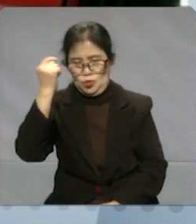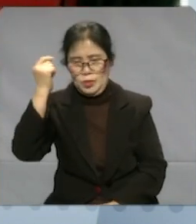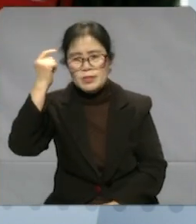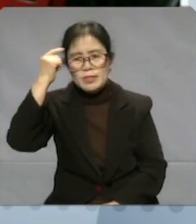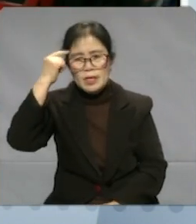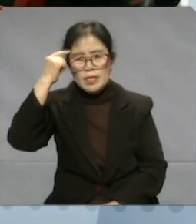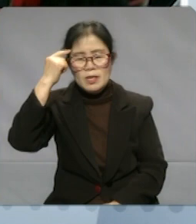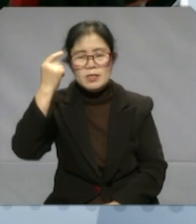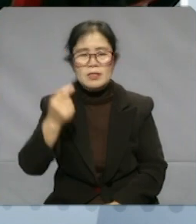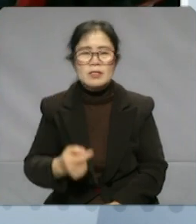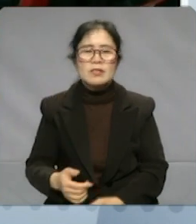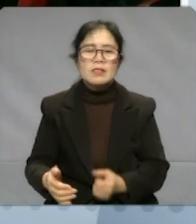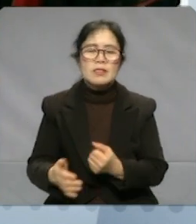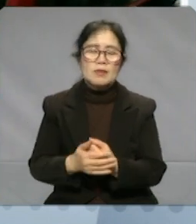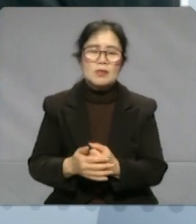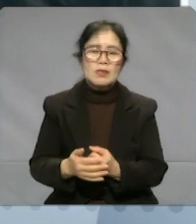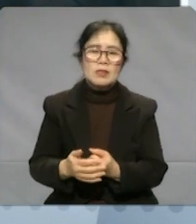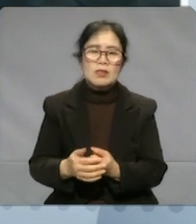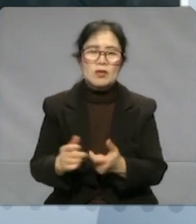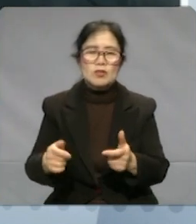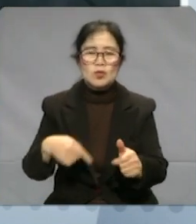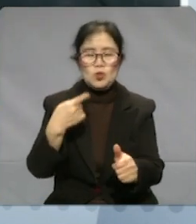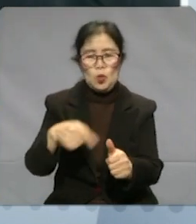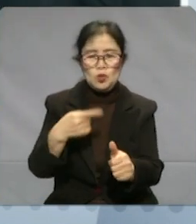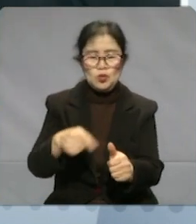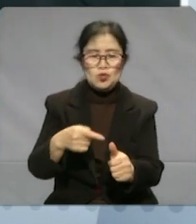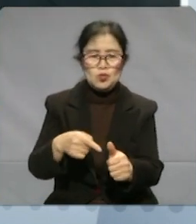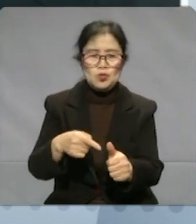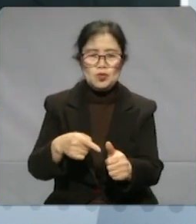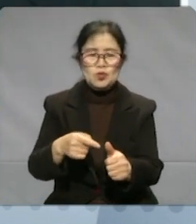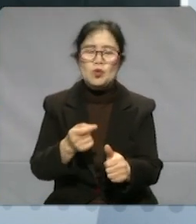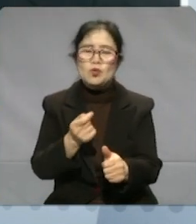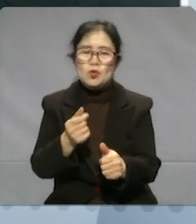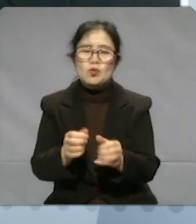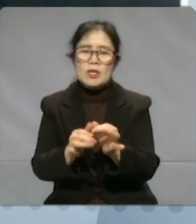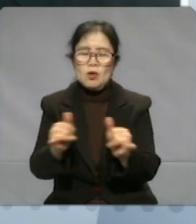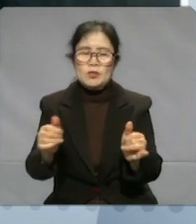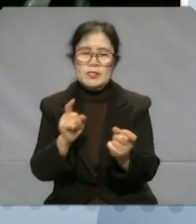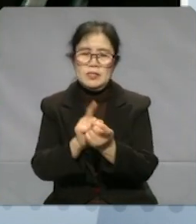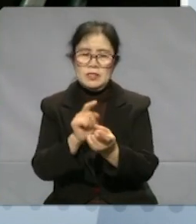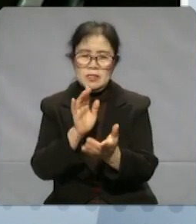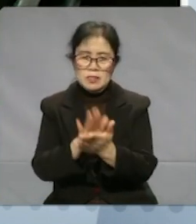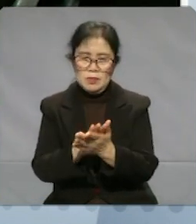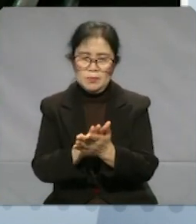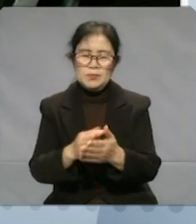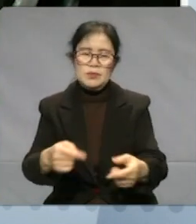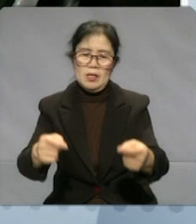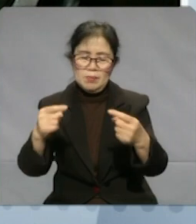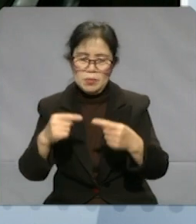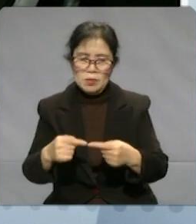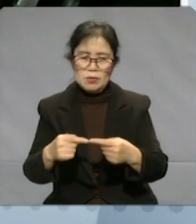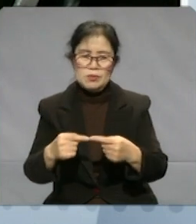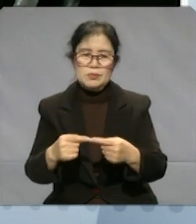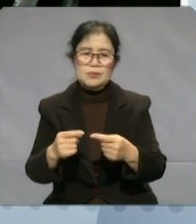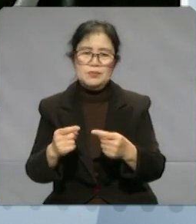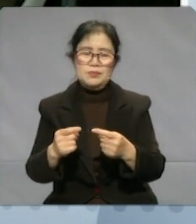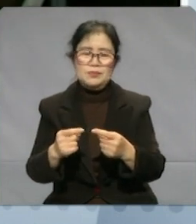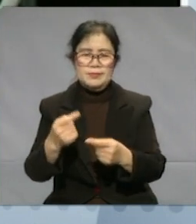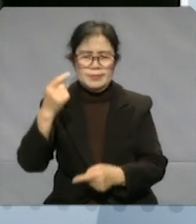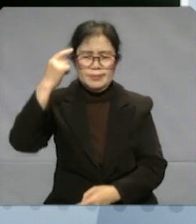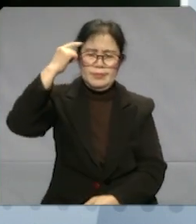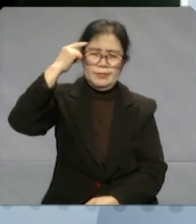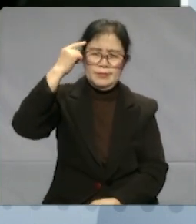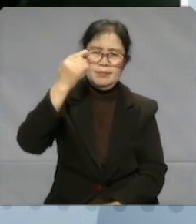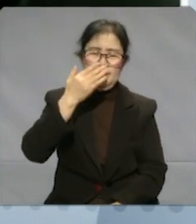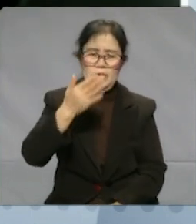됩니다. 따라서 이런 부분이 교육이라는 부분, 내지는 소상공인 직접적으로 참여하고 직접적으로 거기에 대해서 인식할 수